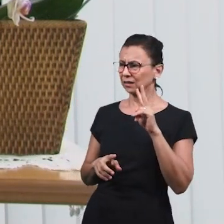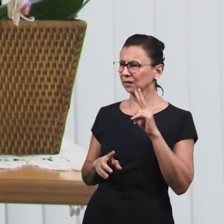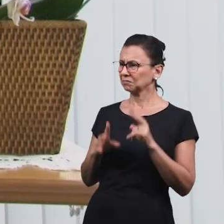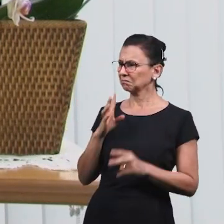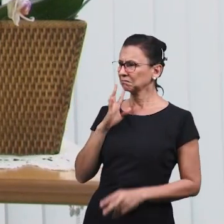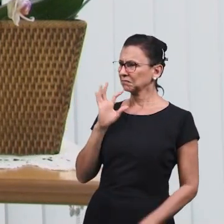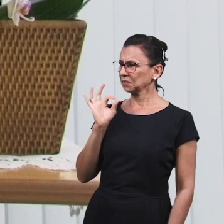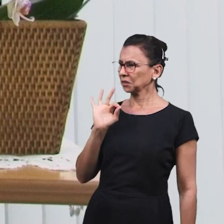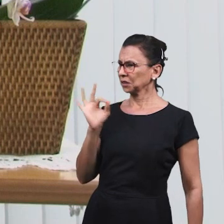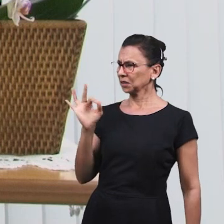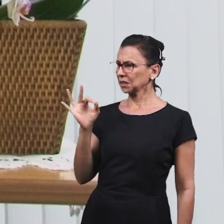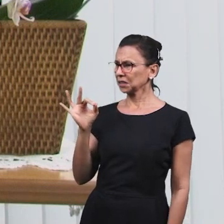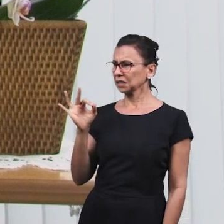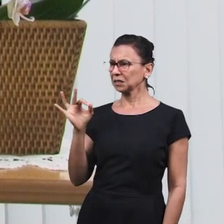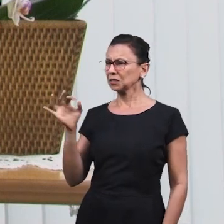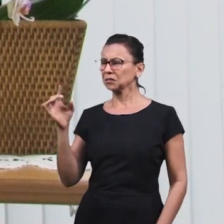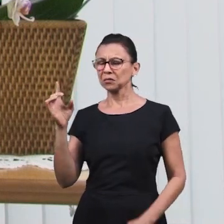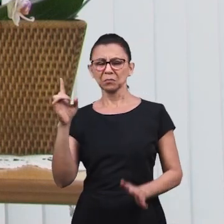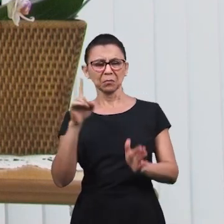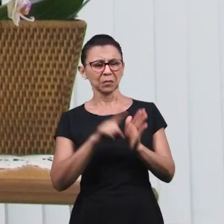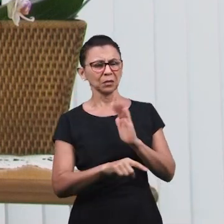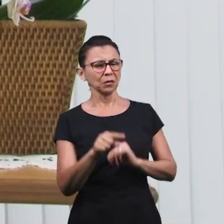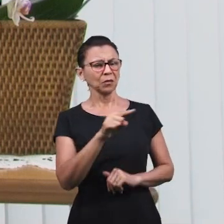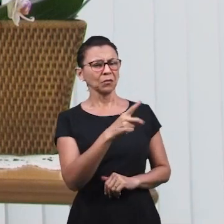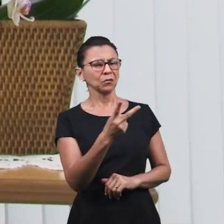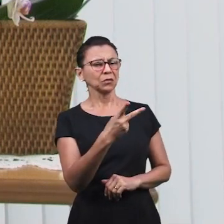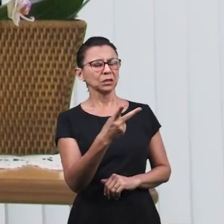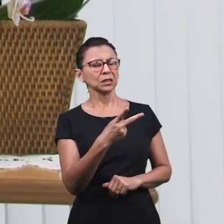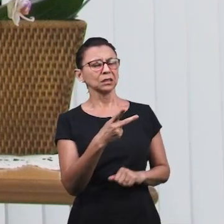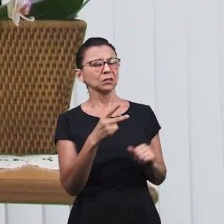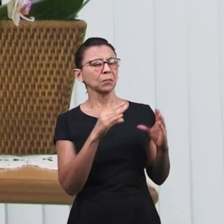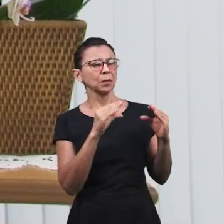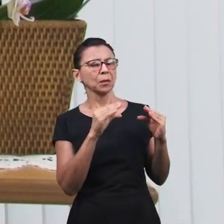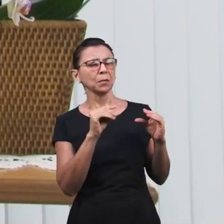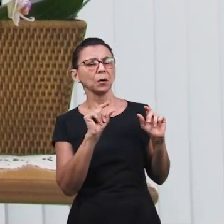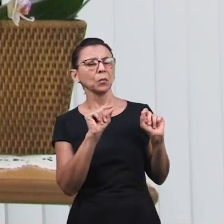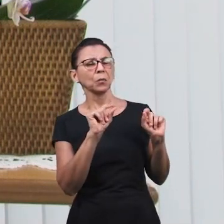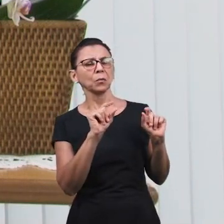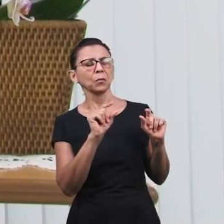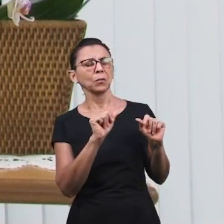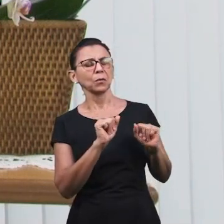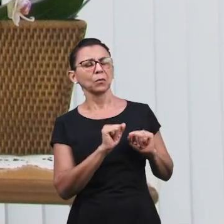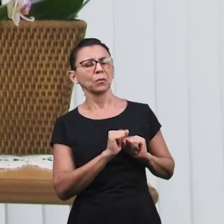et les disciples n'ont pas reconnu Jésus.